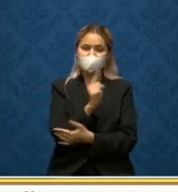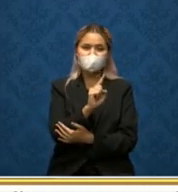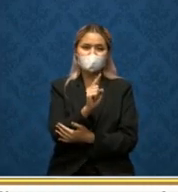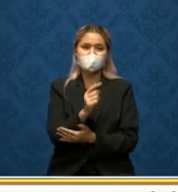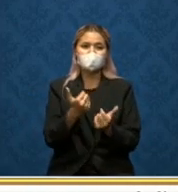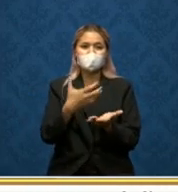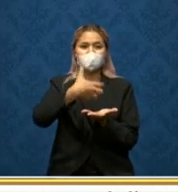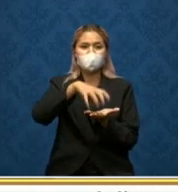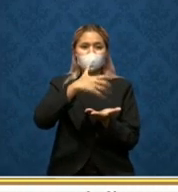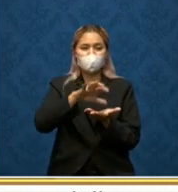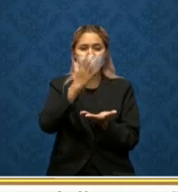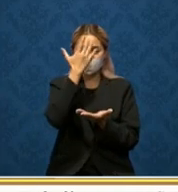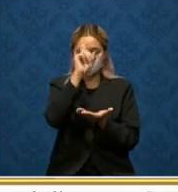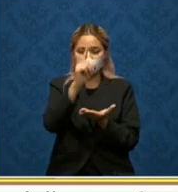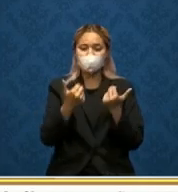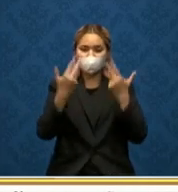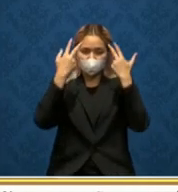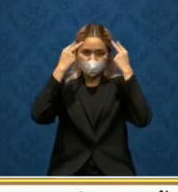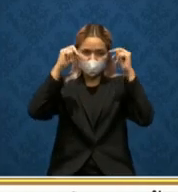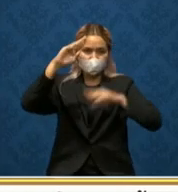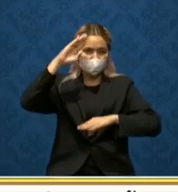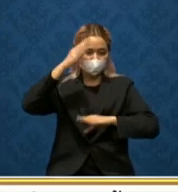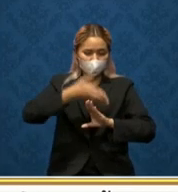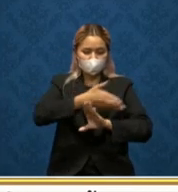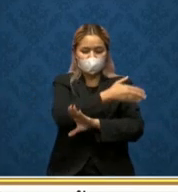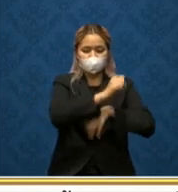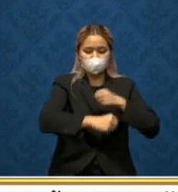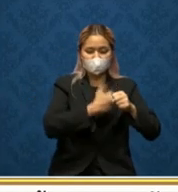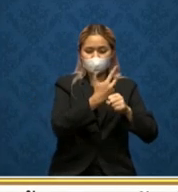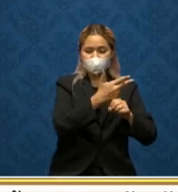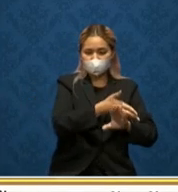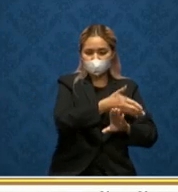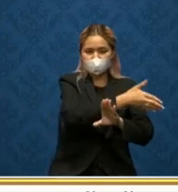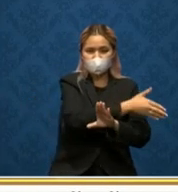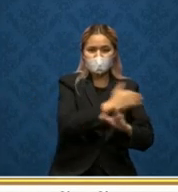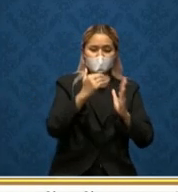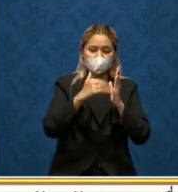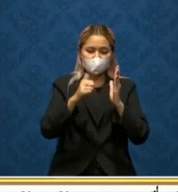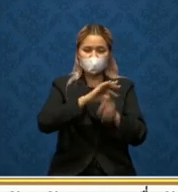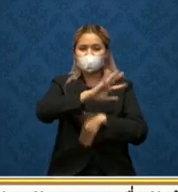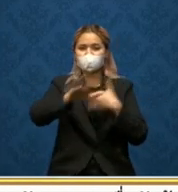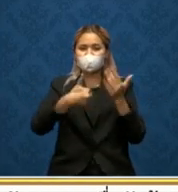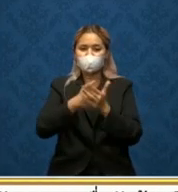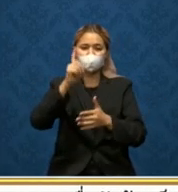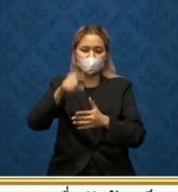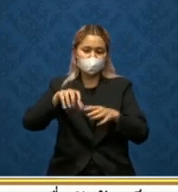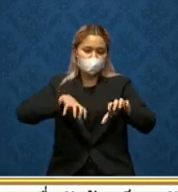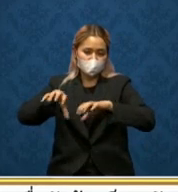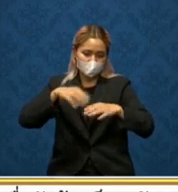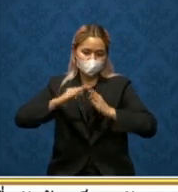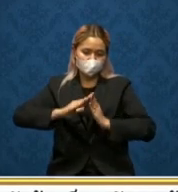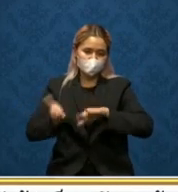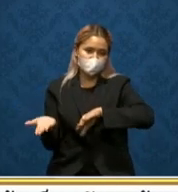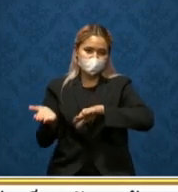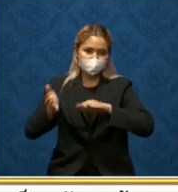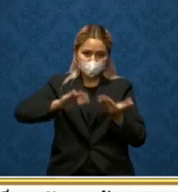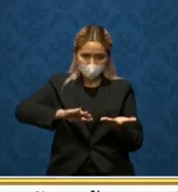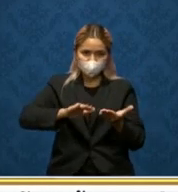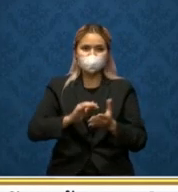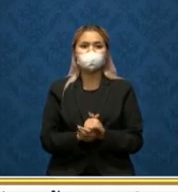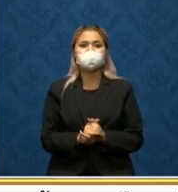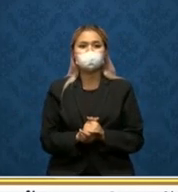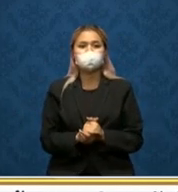ทั้งหมดเนี่ยมันจะไม่เกิดขึ้นแล้วเพราะว่าท่านพลเอกประยุทธ์ท่านพูดไว้เมื่อ 3ปีที่แล้วว่าธุรกิจทั้งหลายจะต้องถูกสังคายนาซึ่งท่านพูดในช่วงเวลาที่ประชา